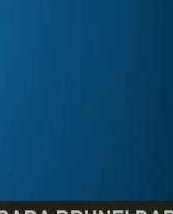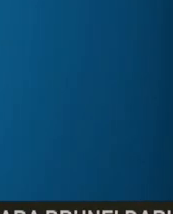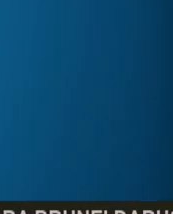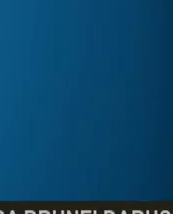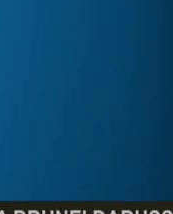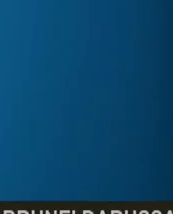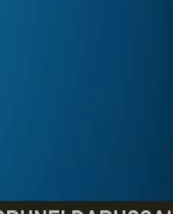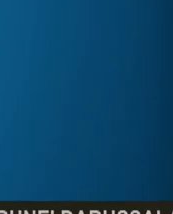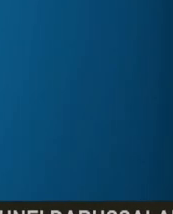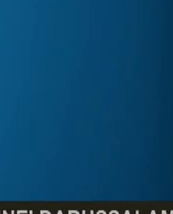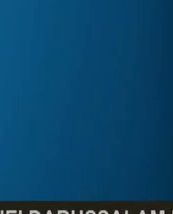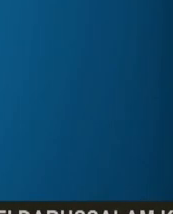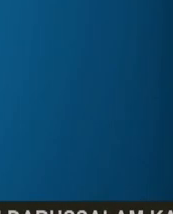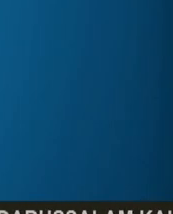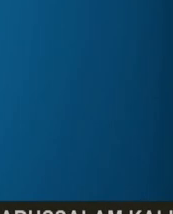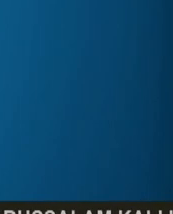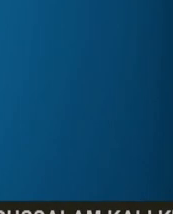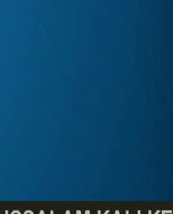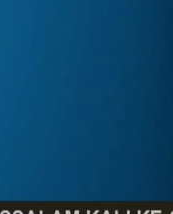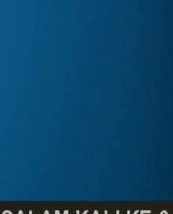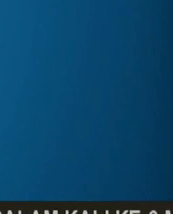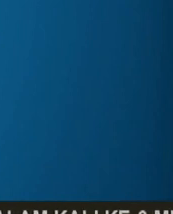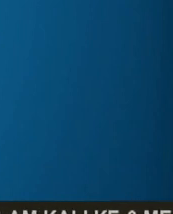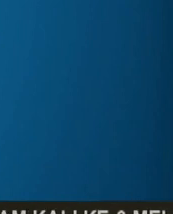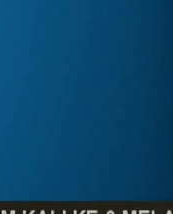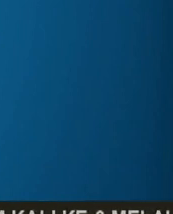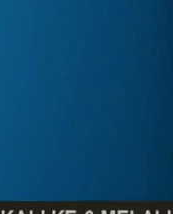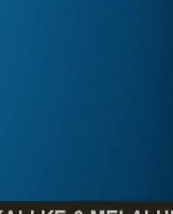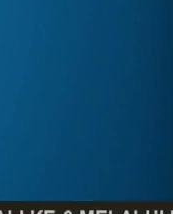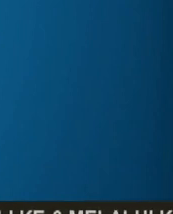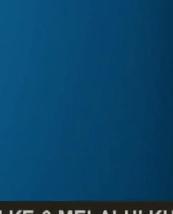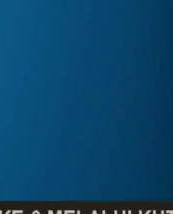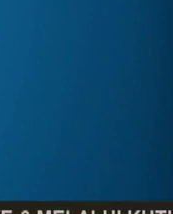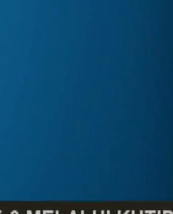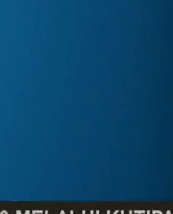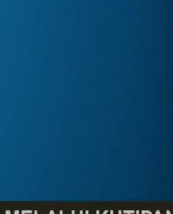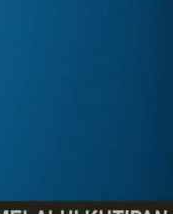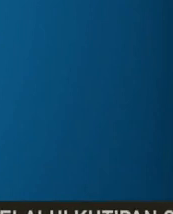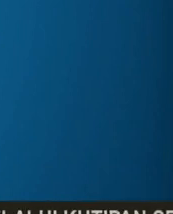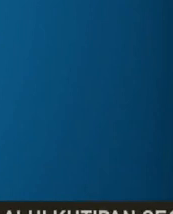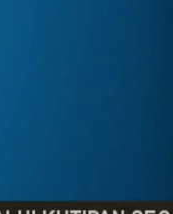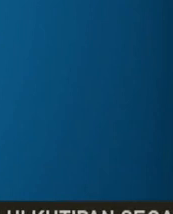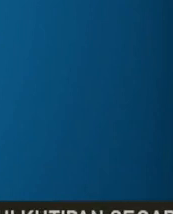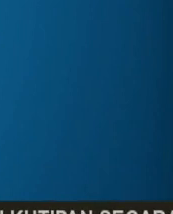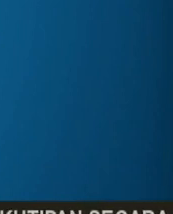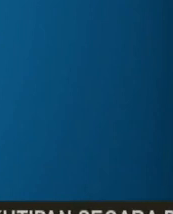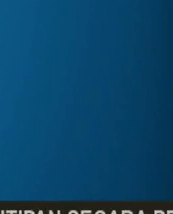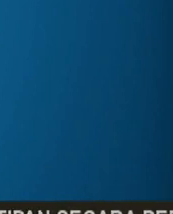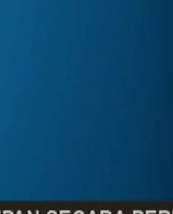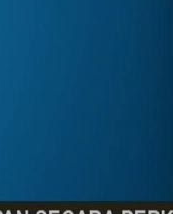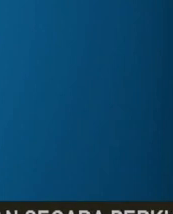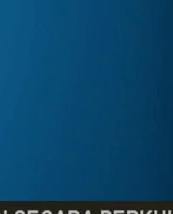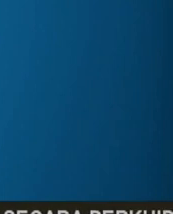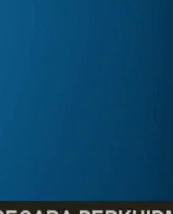di dalam operasi yang tertumpu di salah sebuah restoran di kawasan Kampung kado mendapati seorang pekerja tempatan dan tiga